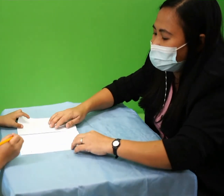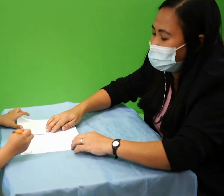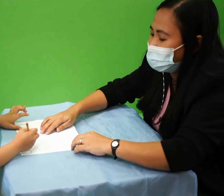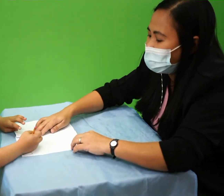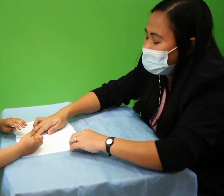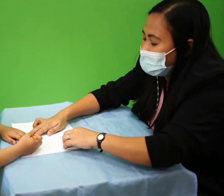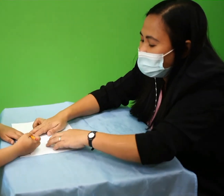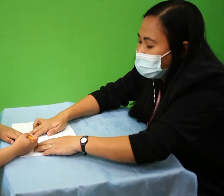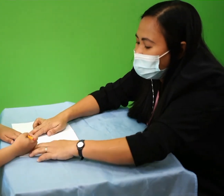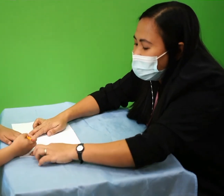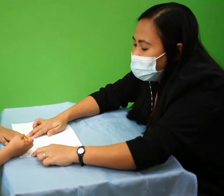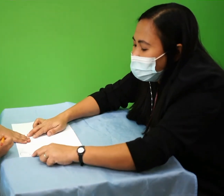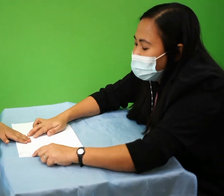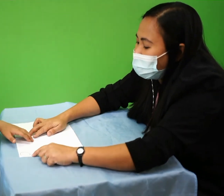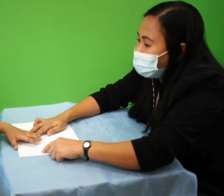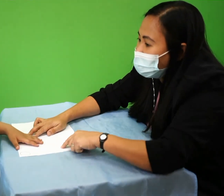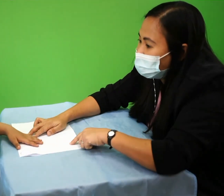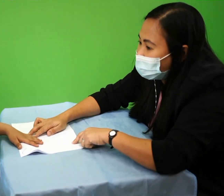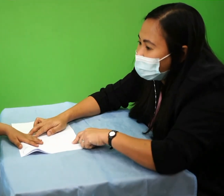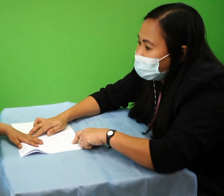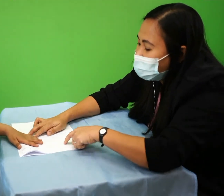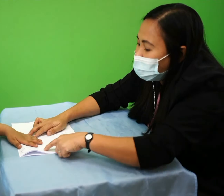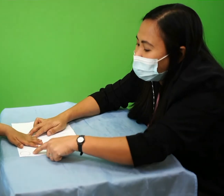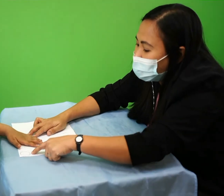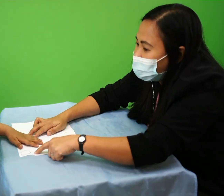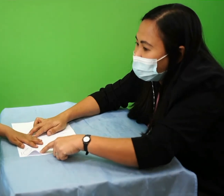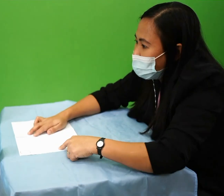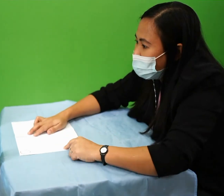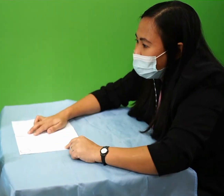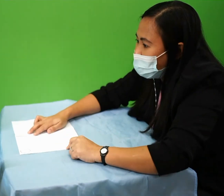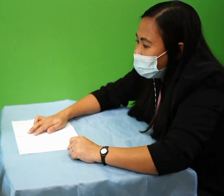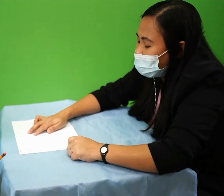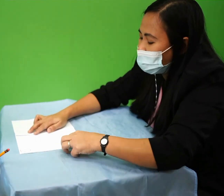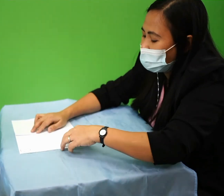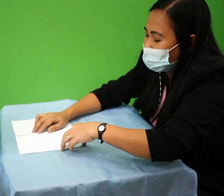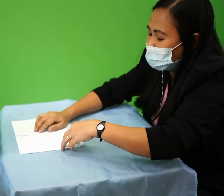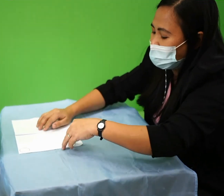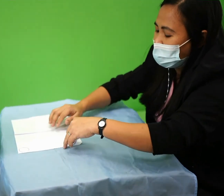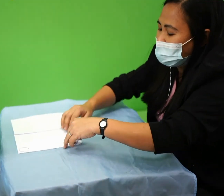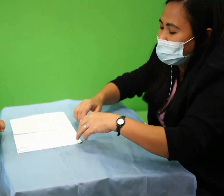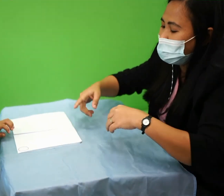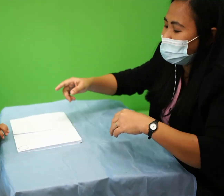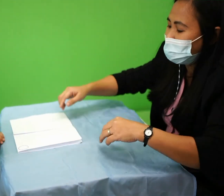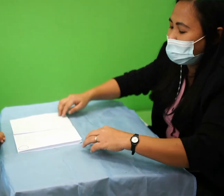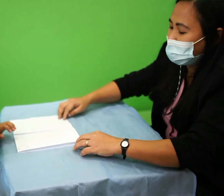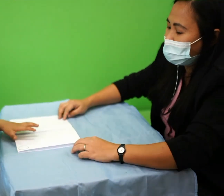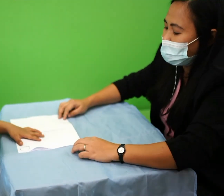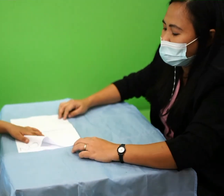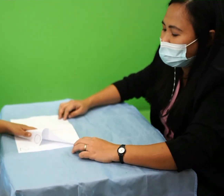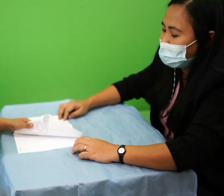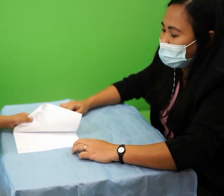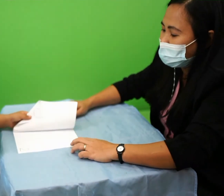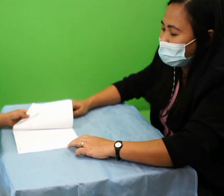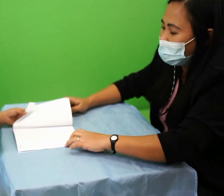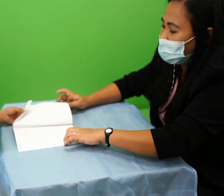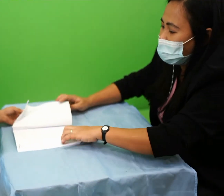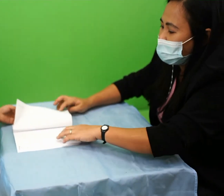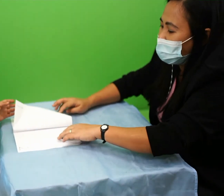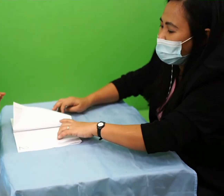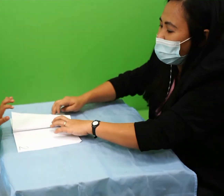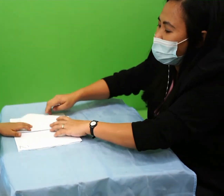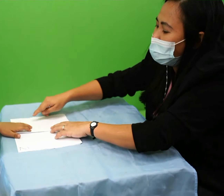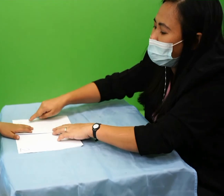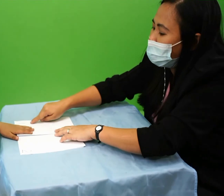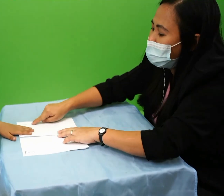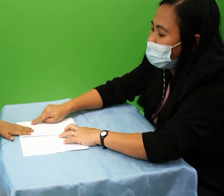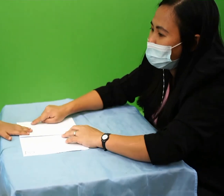Okay. Zero. Mag-drawing ba ta sa numero nga zero? Dili. Sunod. Sunod.